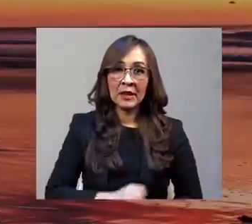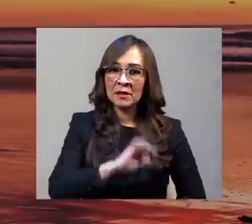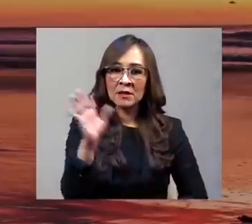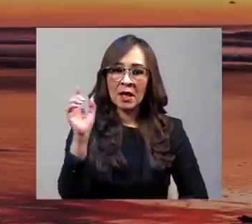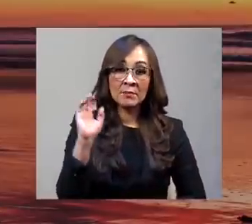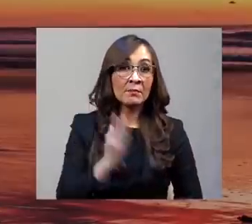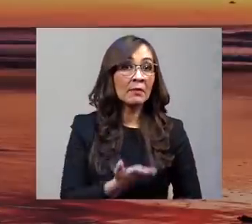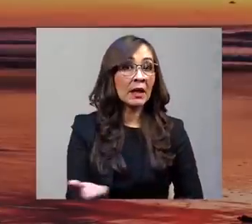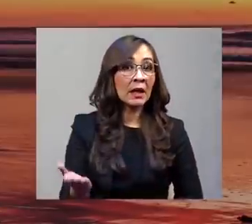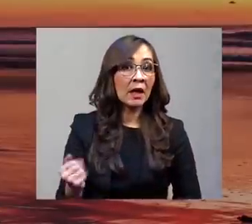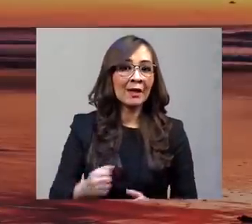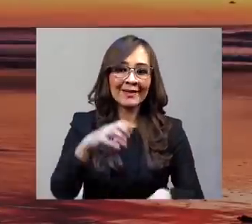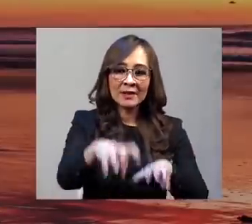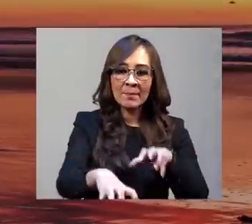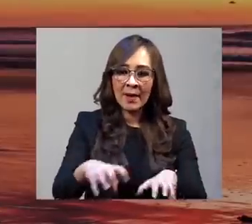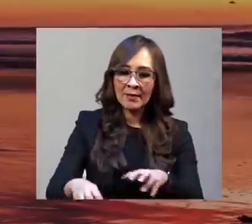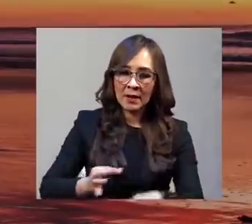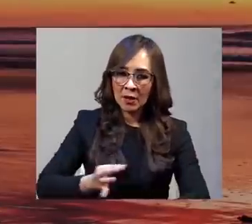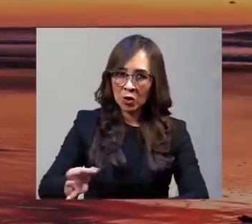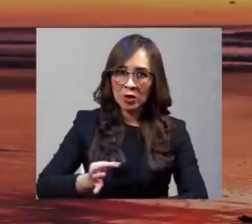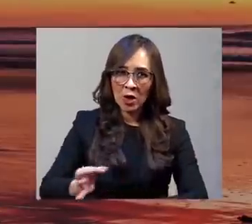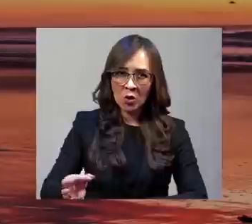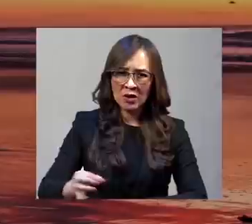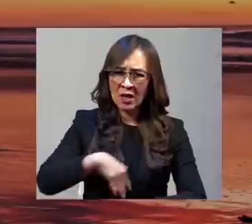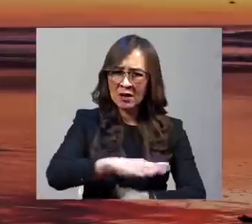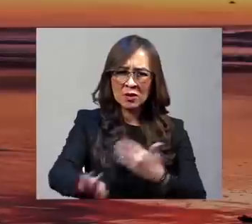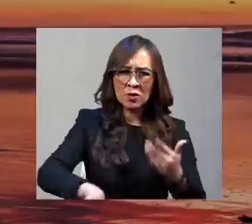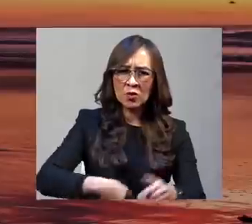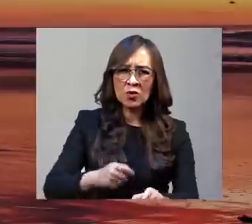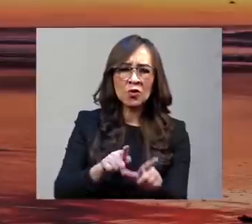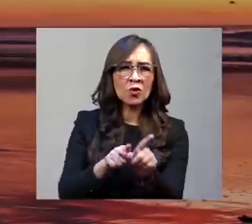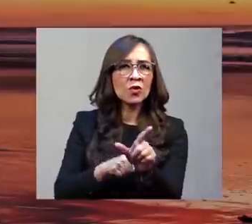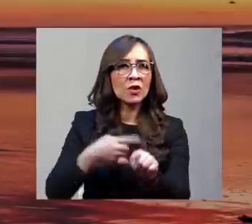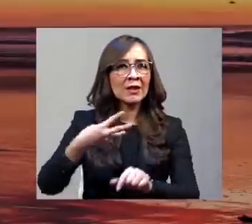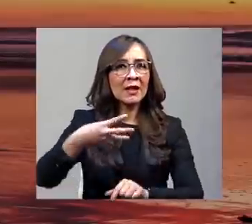raja di kota-kota yang berkubu di seluruh Yehuda.